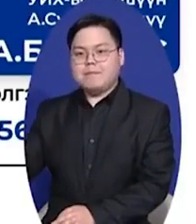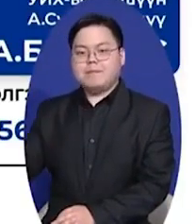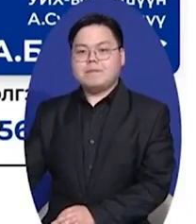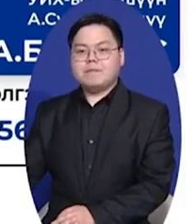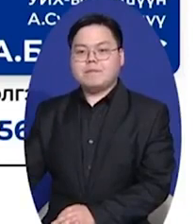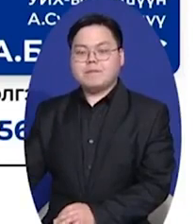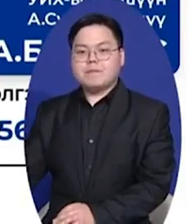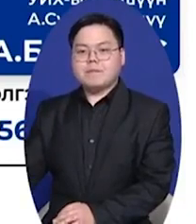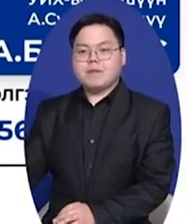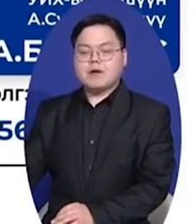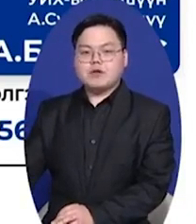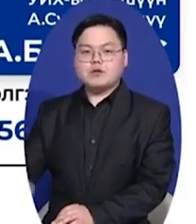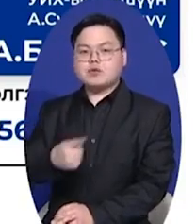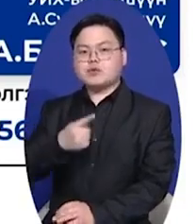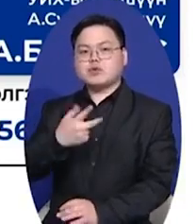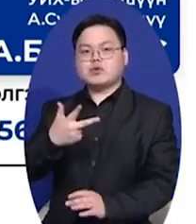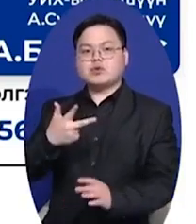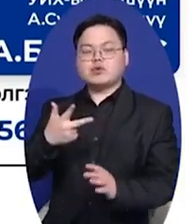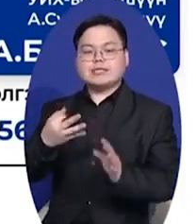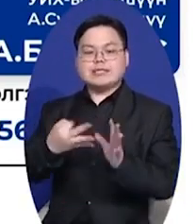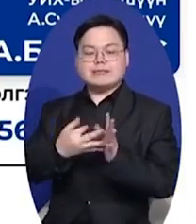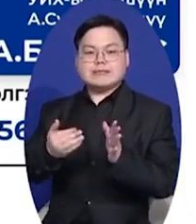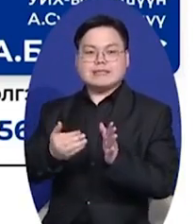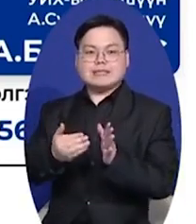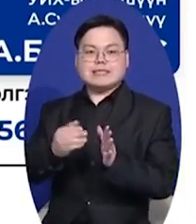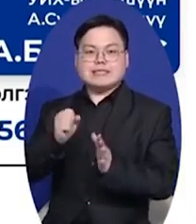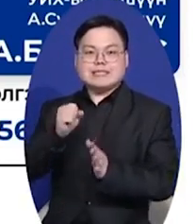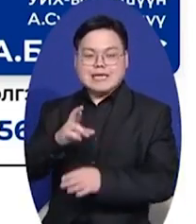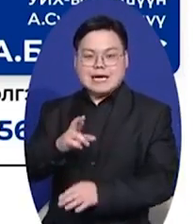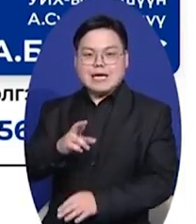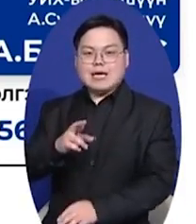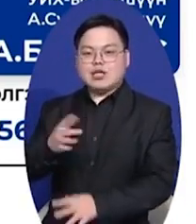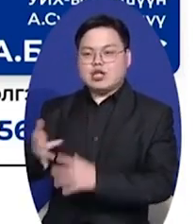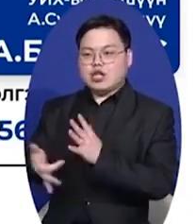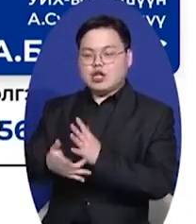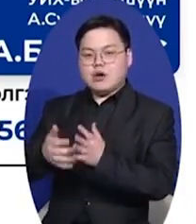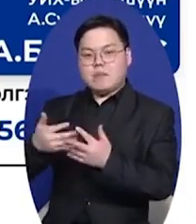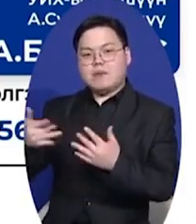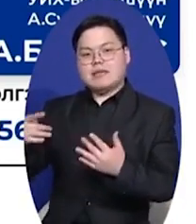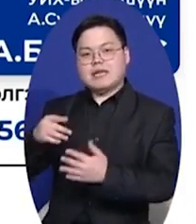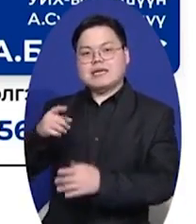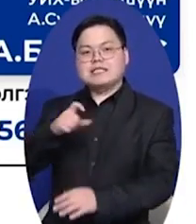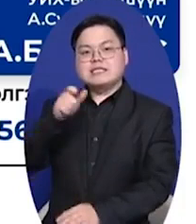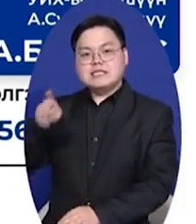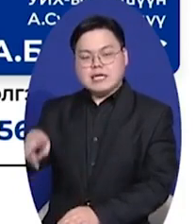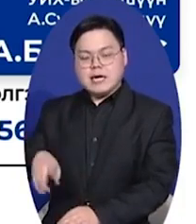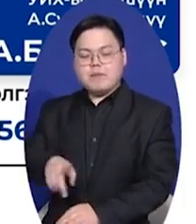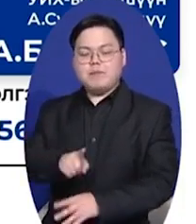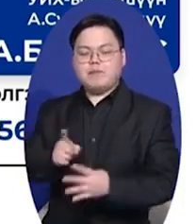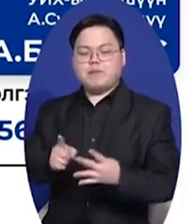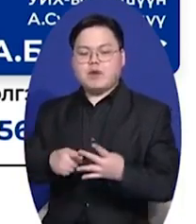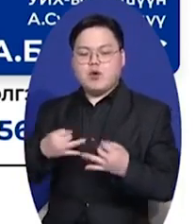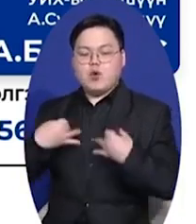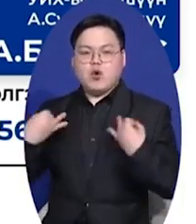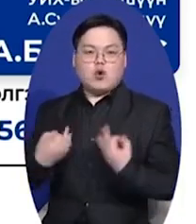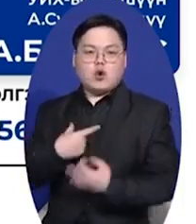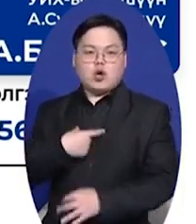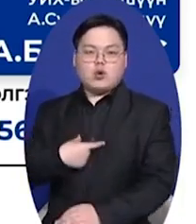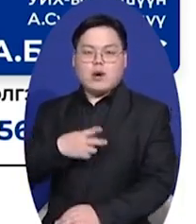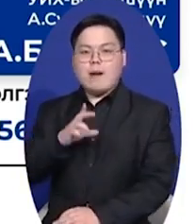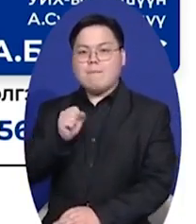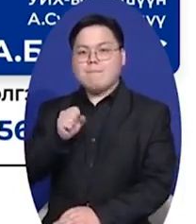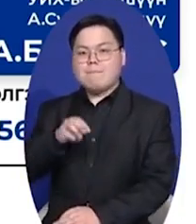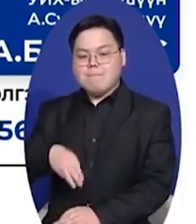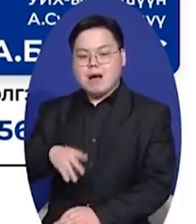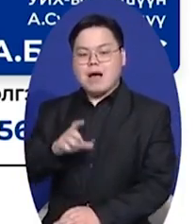сүйтэ хэхэк 138 сая төгрөгийн тоног төхөөрөмж лизинг. Улсын их хурлын гишүүн Б